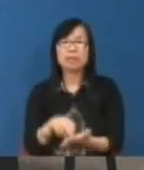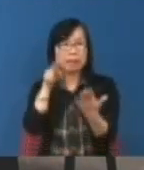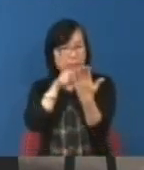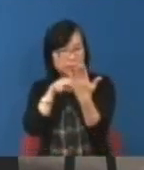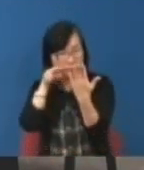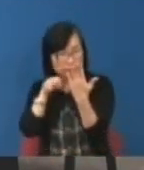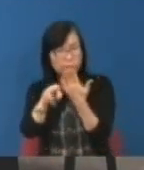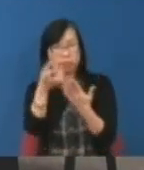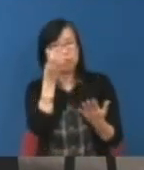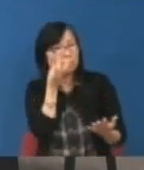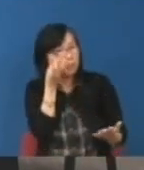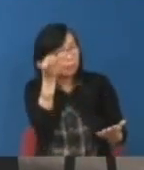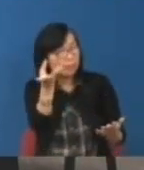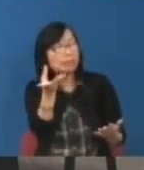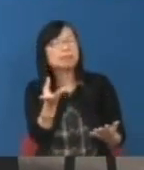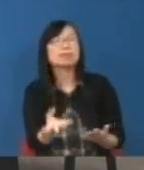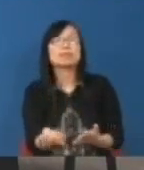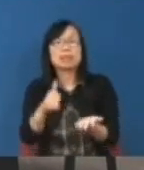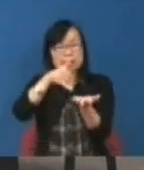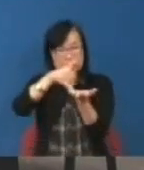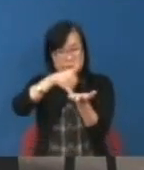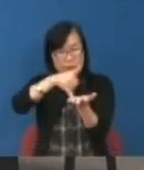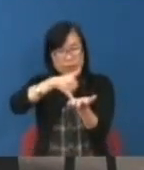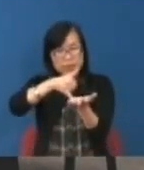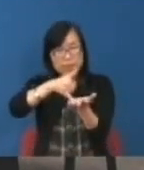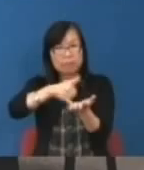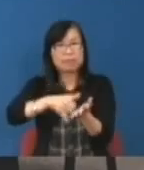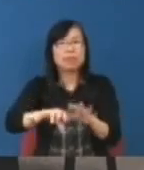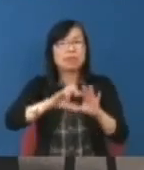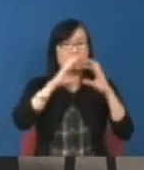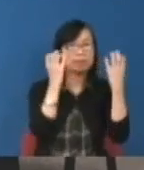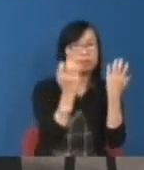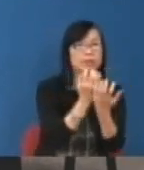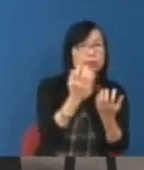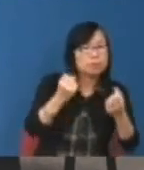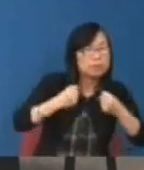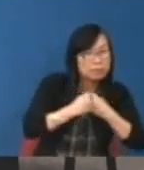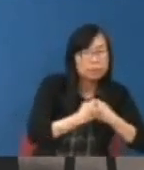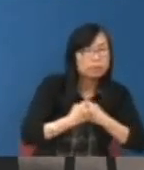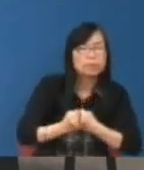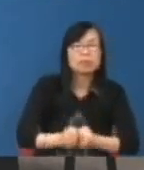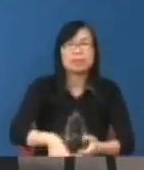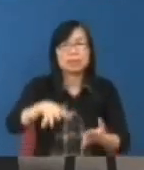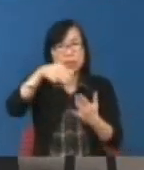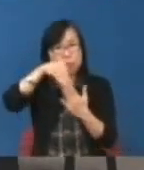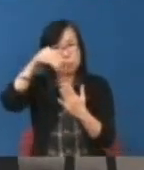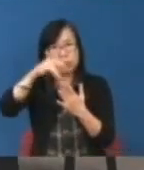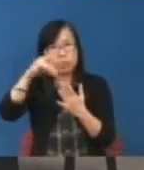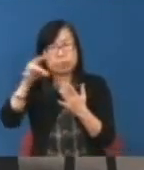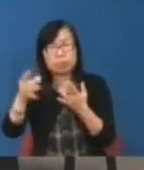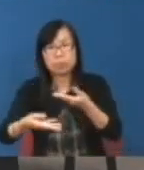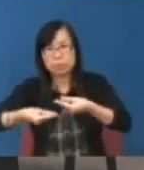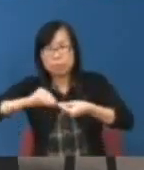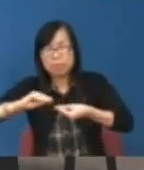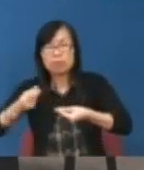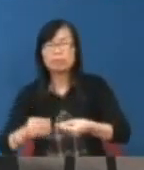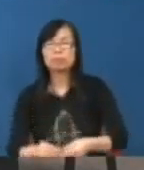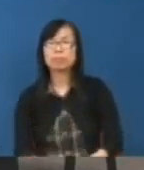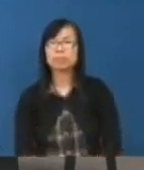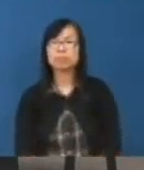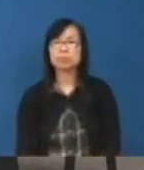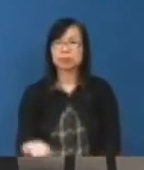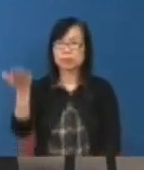歧視某一啲弱勢社群嚟到希望爭取依一個選票咧？ 咁好簡單啫嘛！佢當